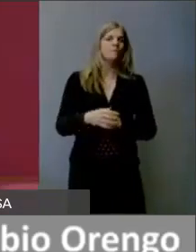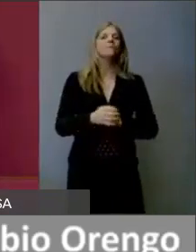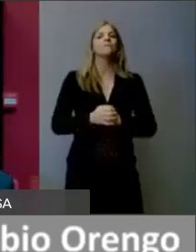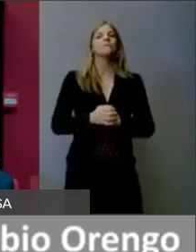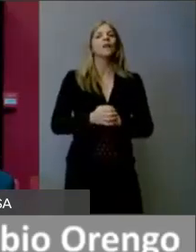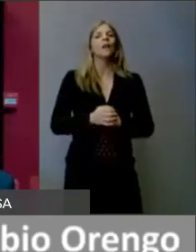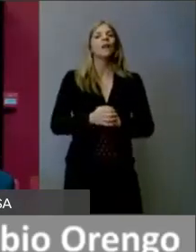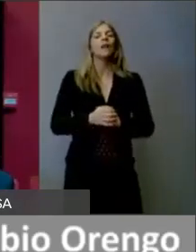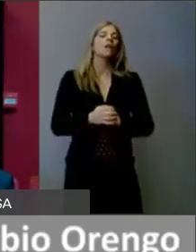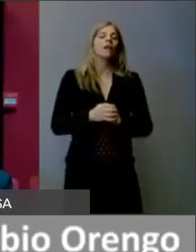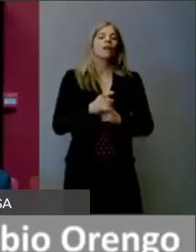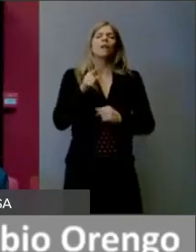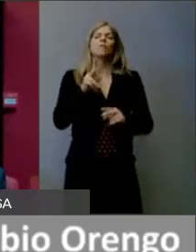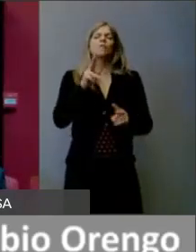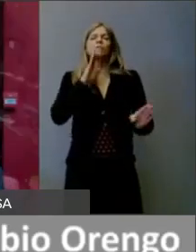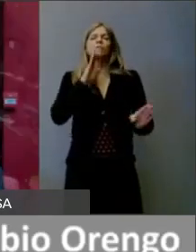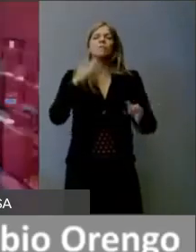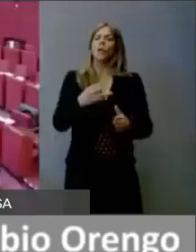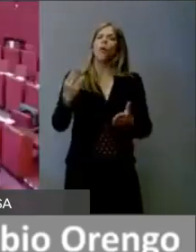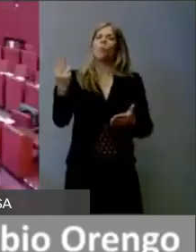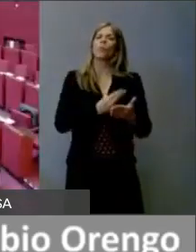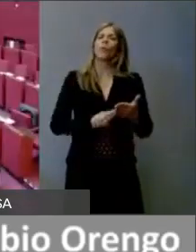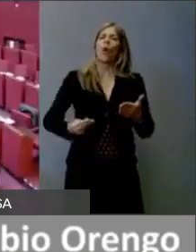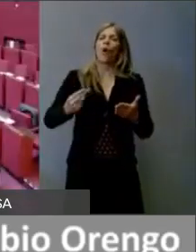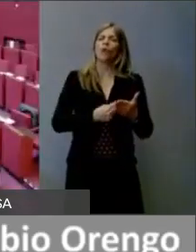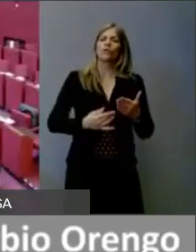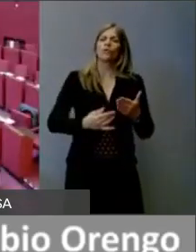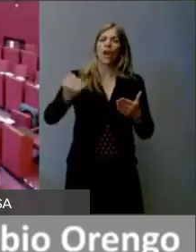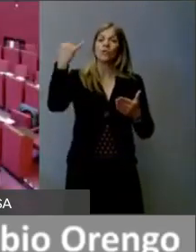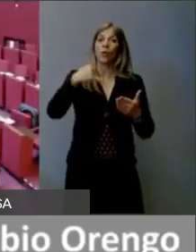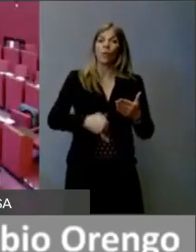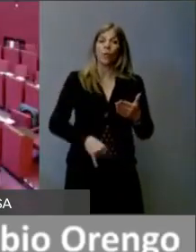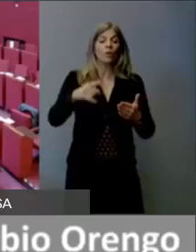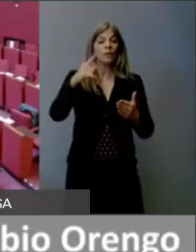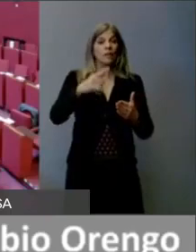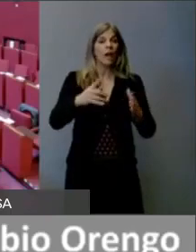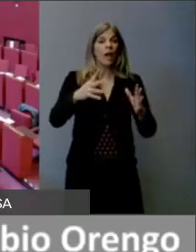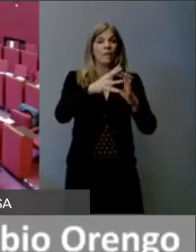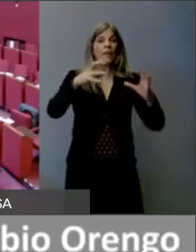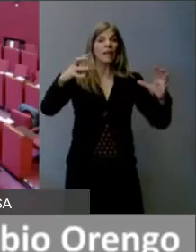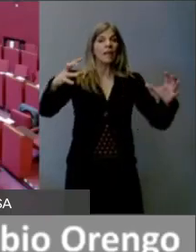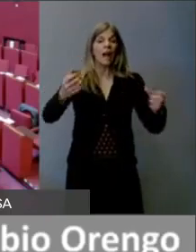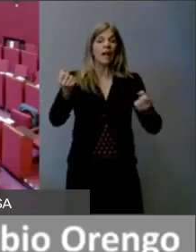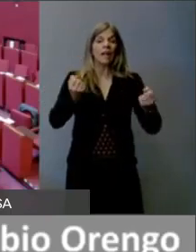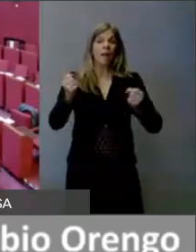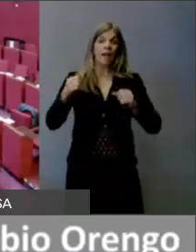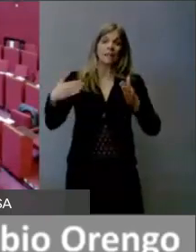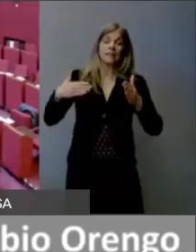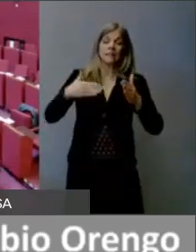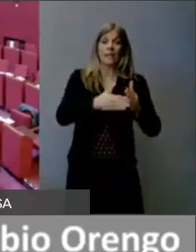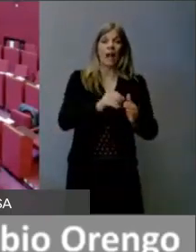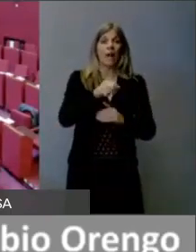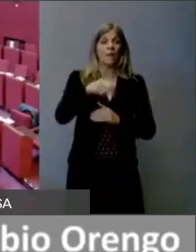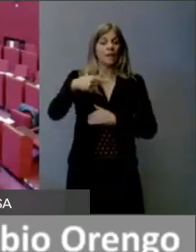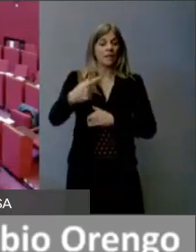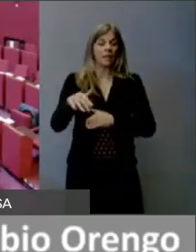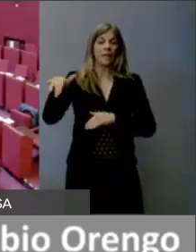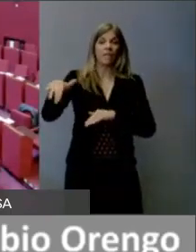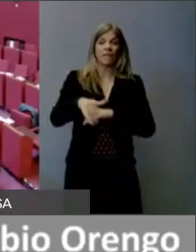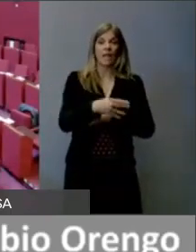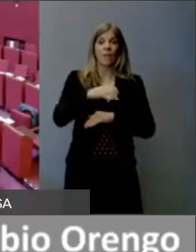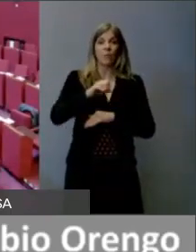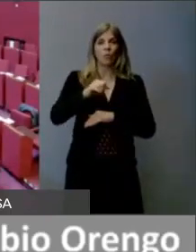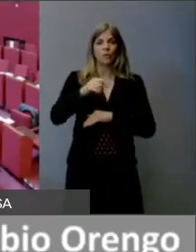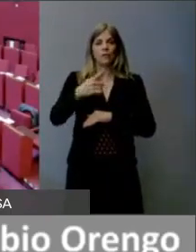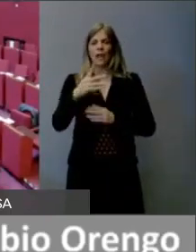al progetto definitivo riguardante l'ampliamento della rimessa MT di Via Montalto pubblicato sul sito della Regione. Si chiedono